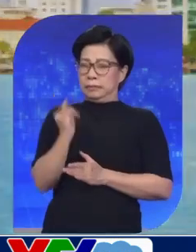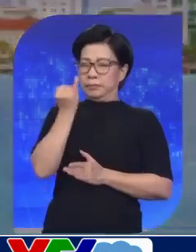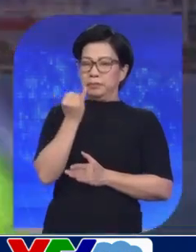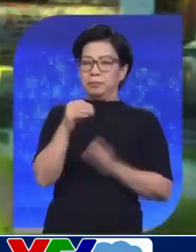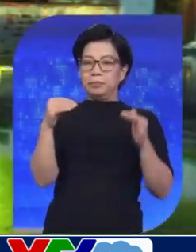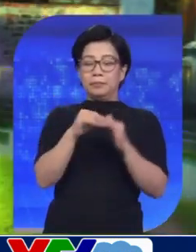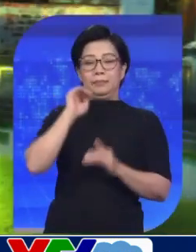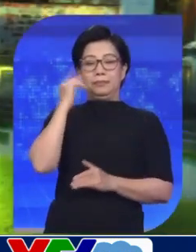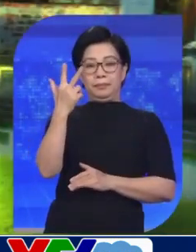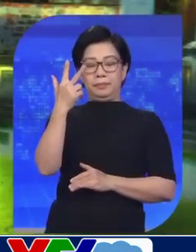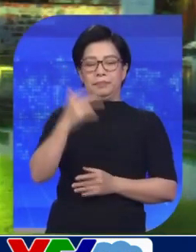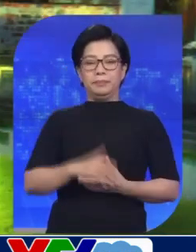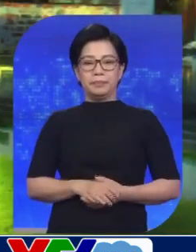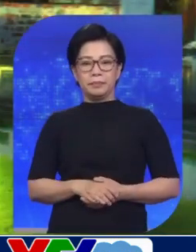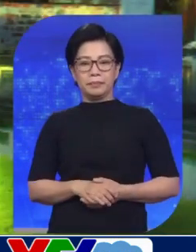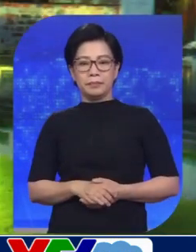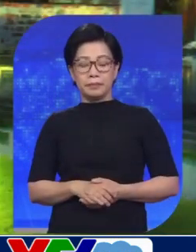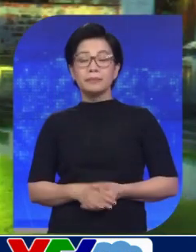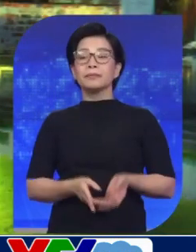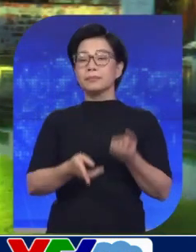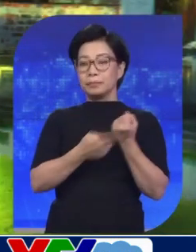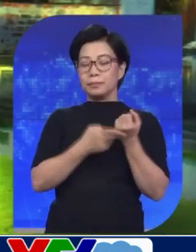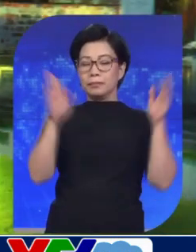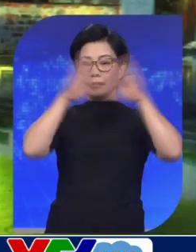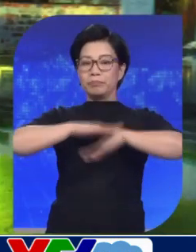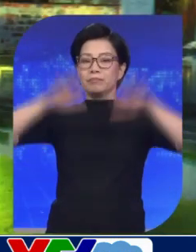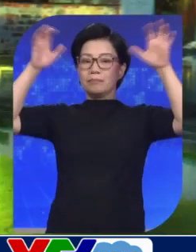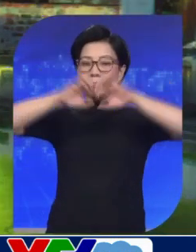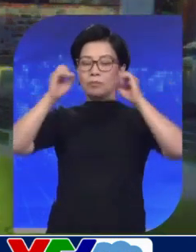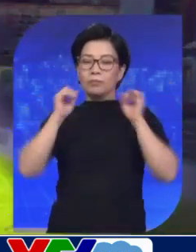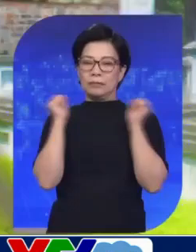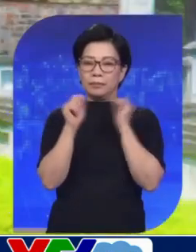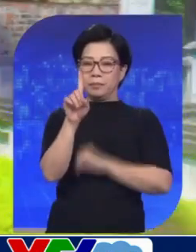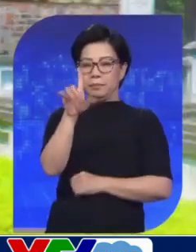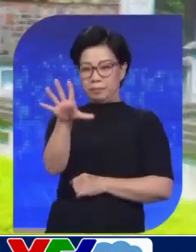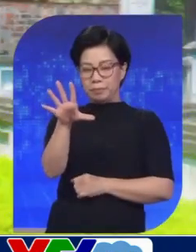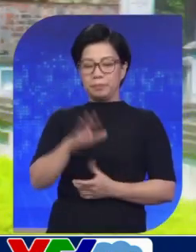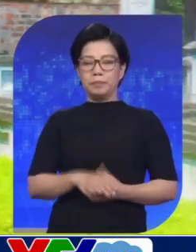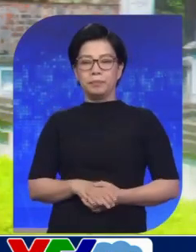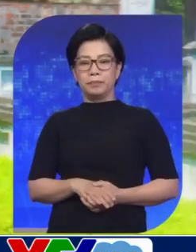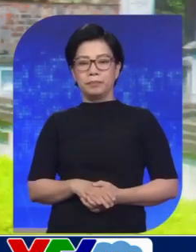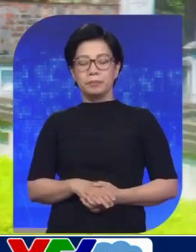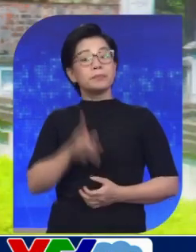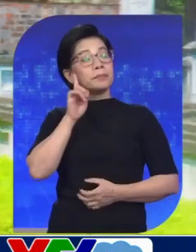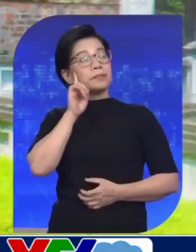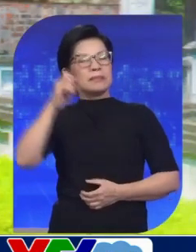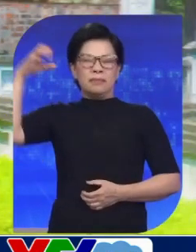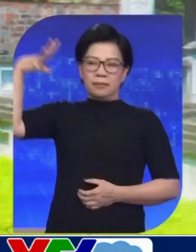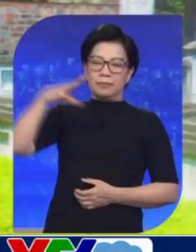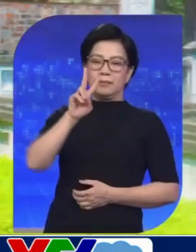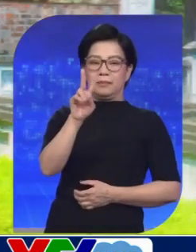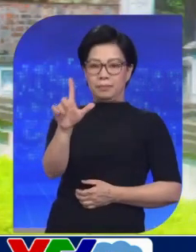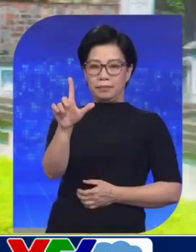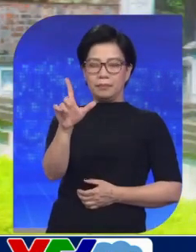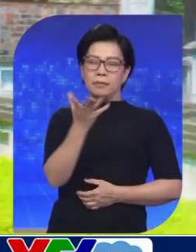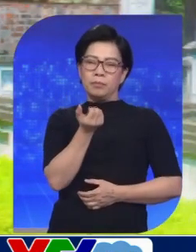8. Thủ đô Hà Nội đêm nay không mưa, trời rét 15 độ. Ngày mai trời nắng 27 độ, độ